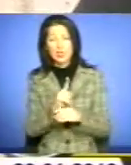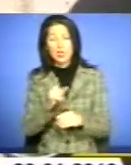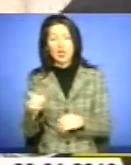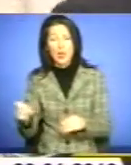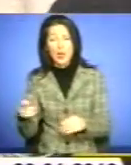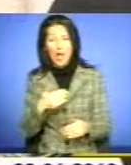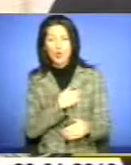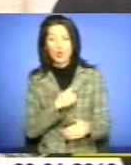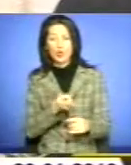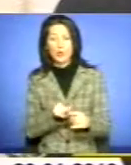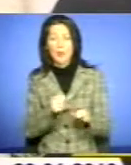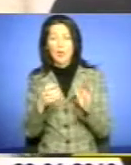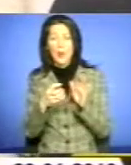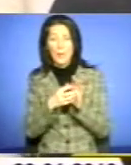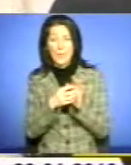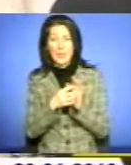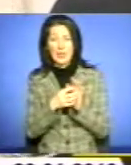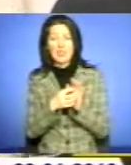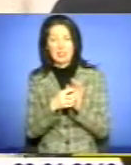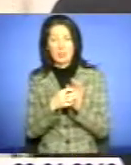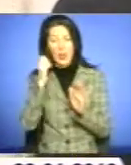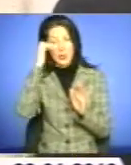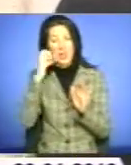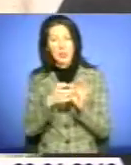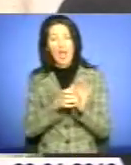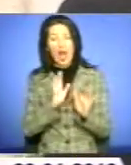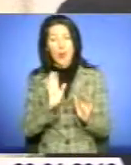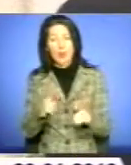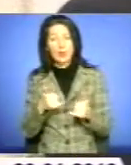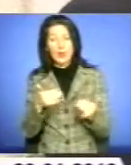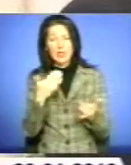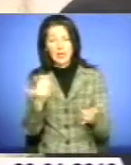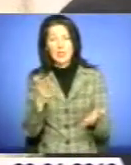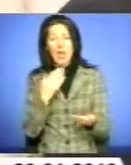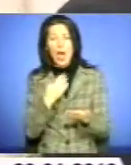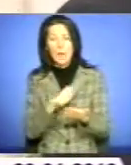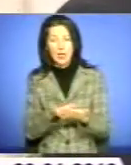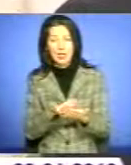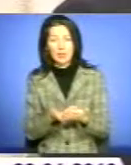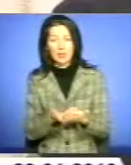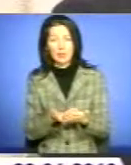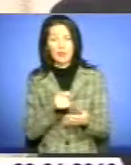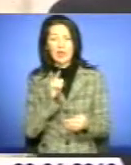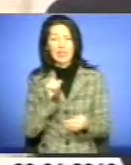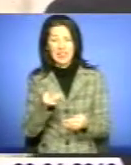цей пам'ятний знак був для нас прикладом